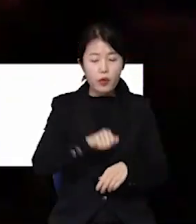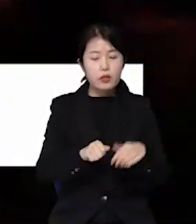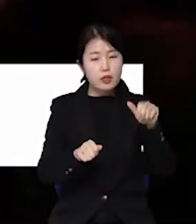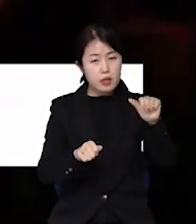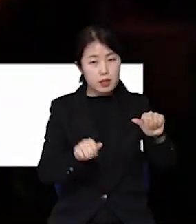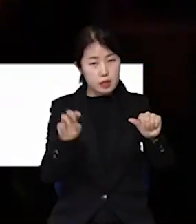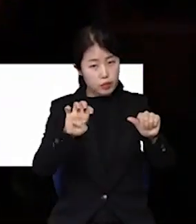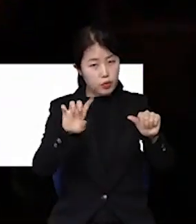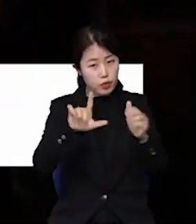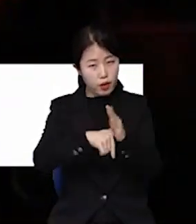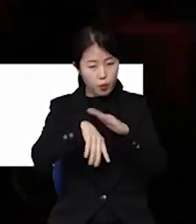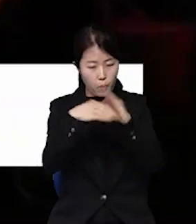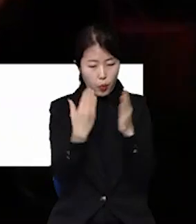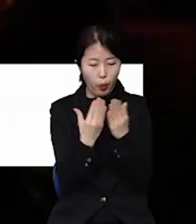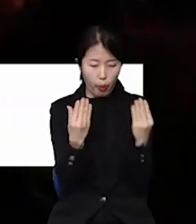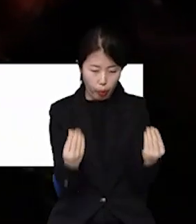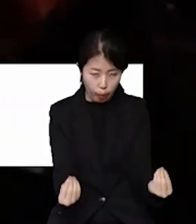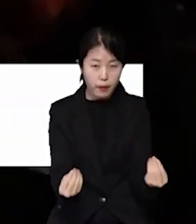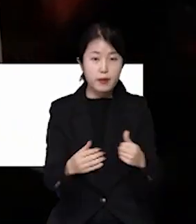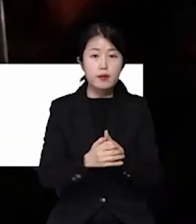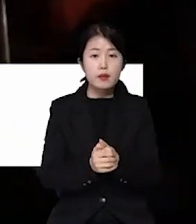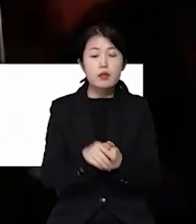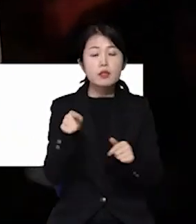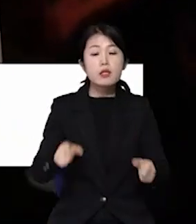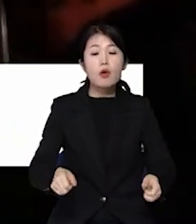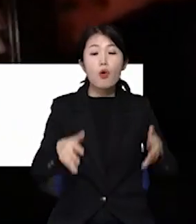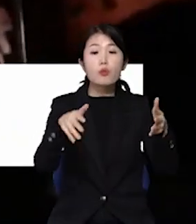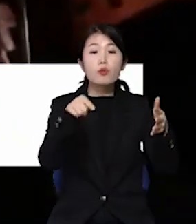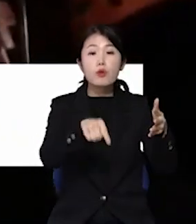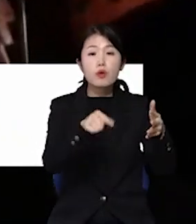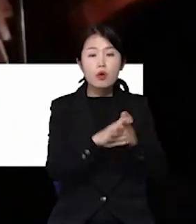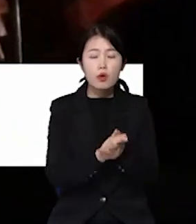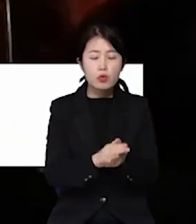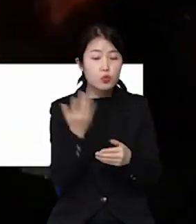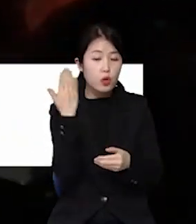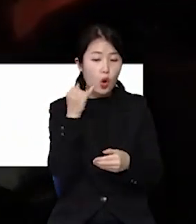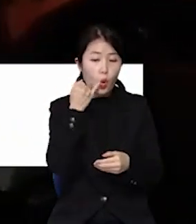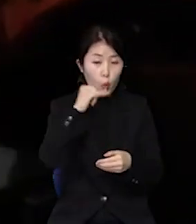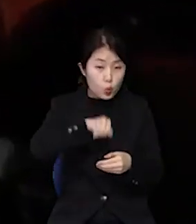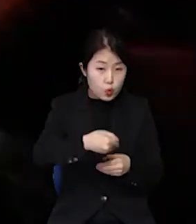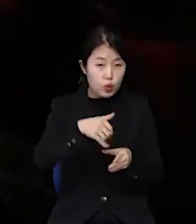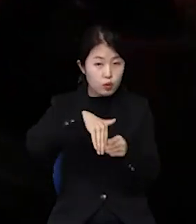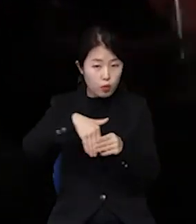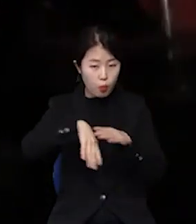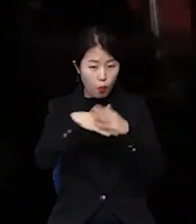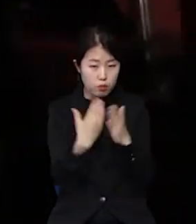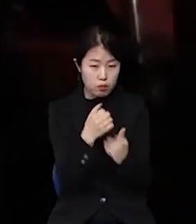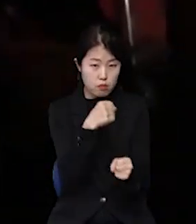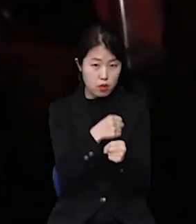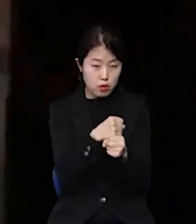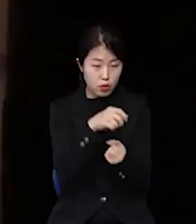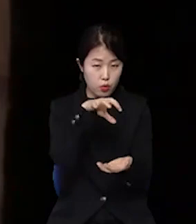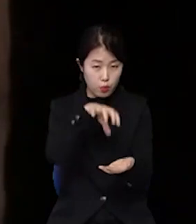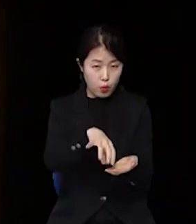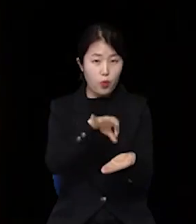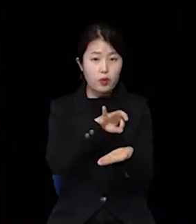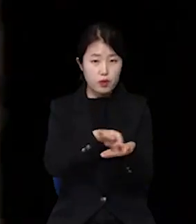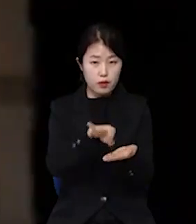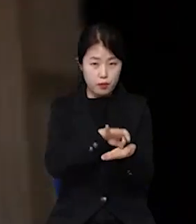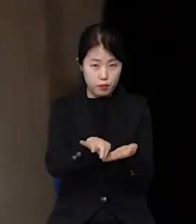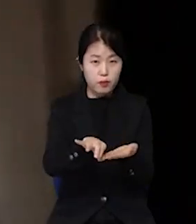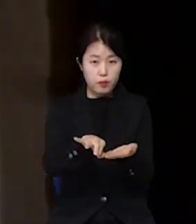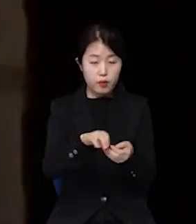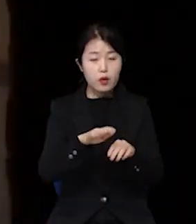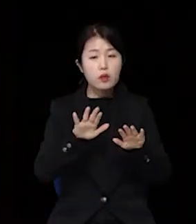완전히 진화됐습니다. 해당 건물은 최근 고추장과 된장 등 장류 제품을 생산하는 시설로 사용됐던 걸로